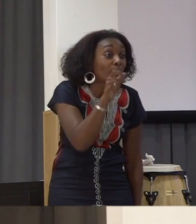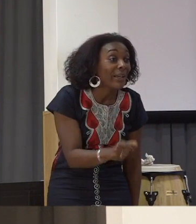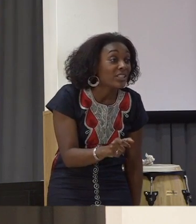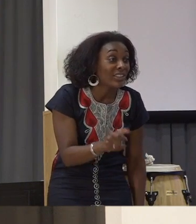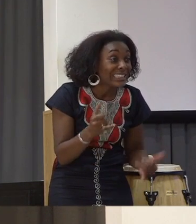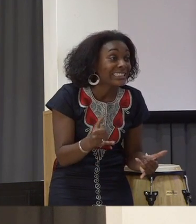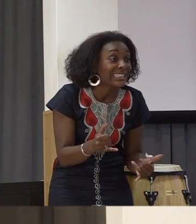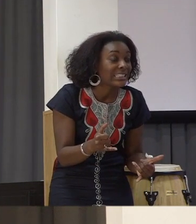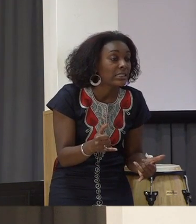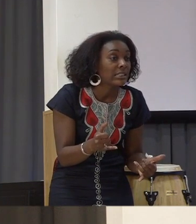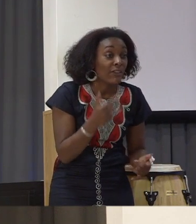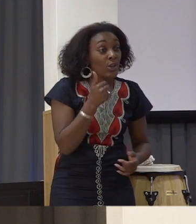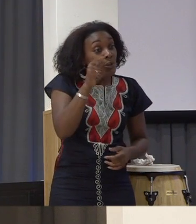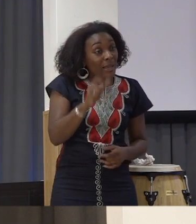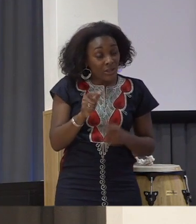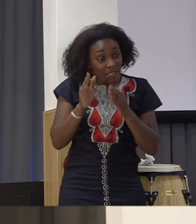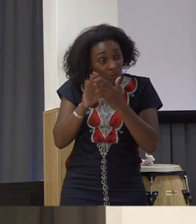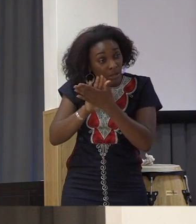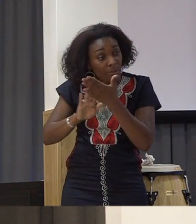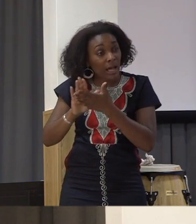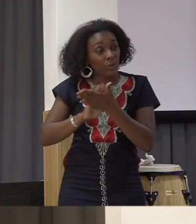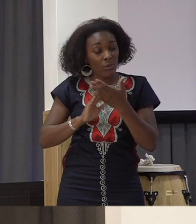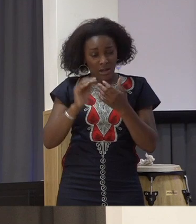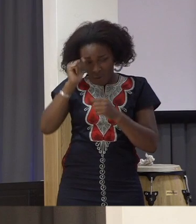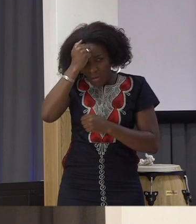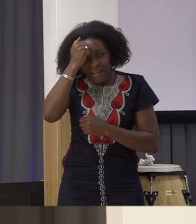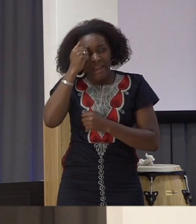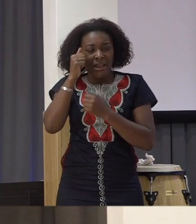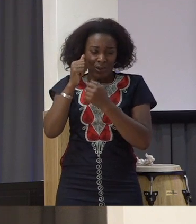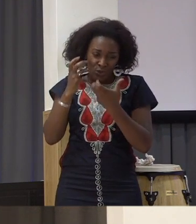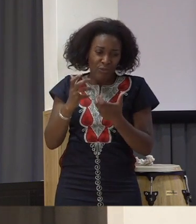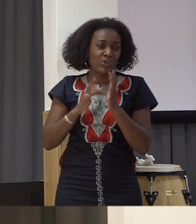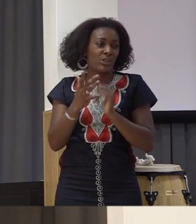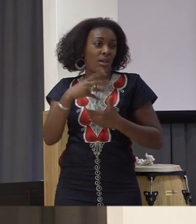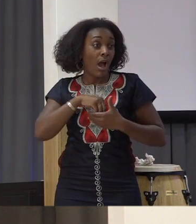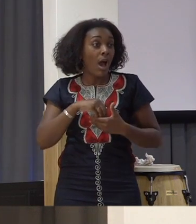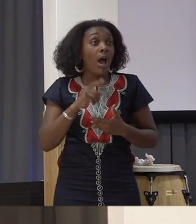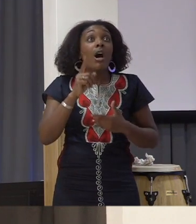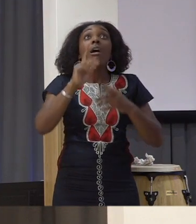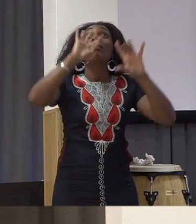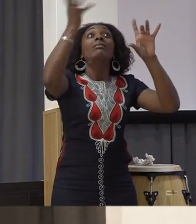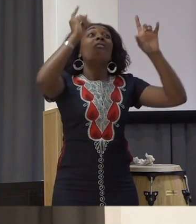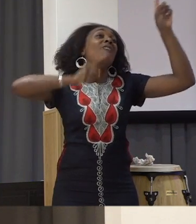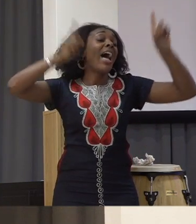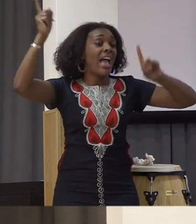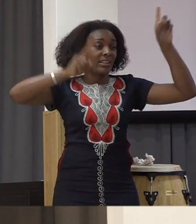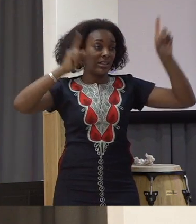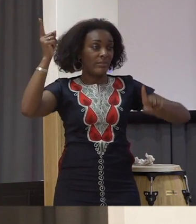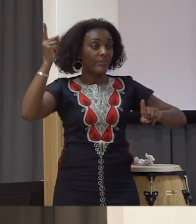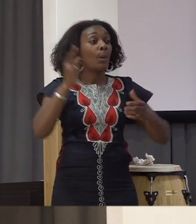coûte de se repentir. C'est pas facile. Comme nous l'avons eu dans le psaume ce matin, dans le psaume 51, nous